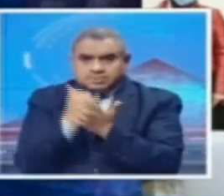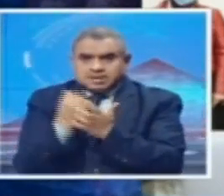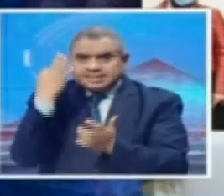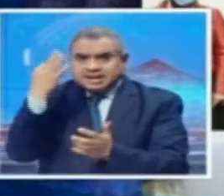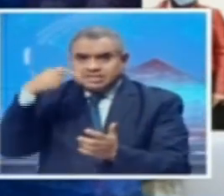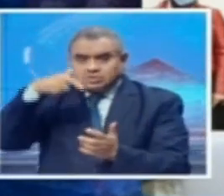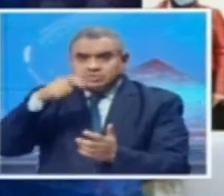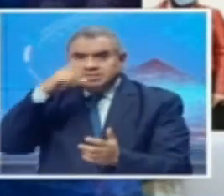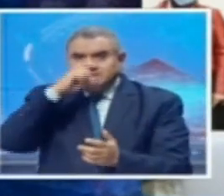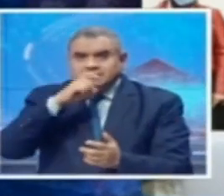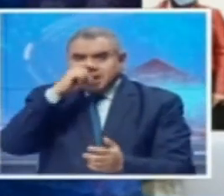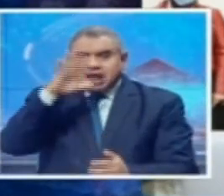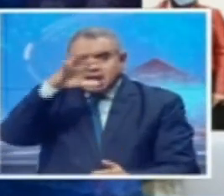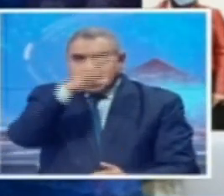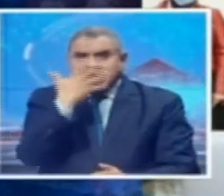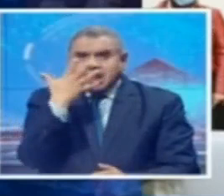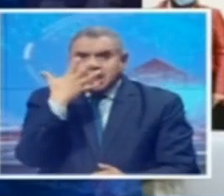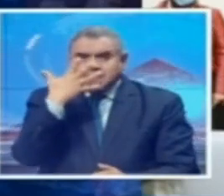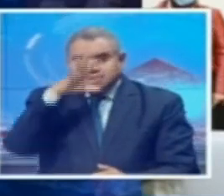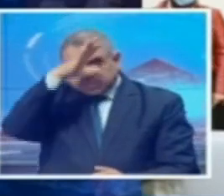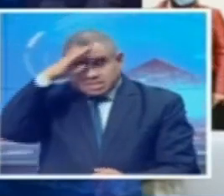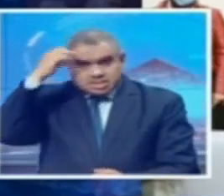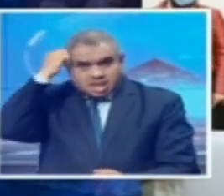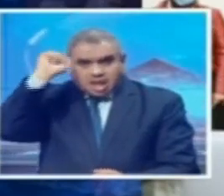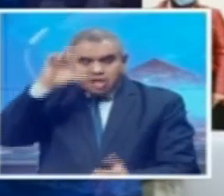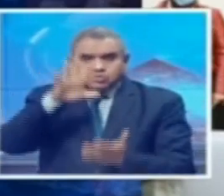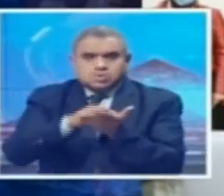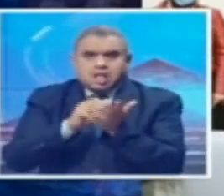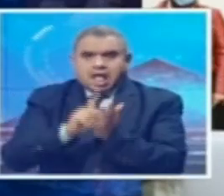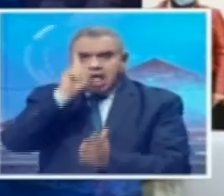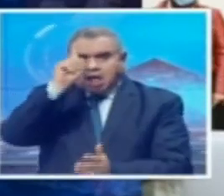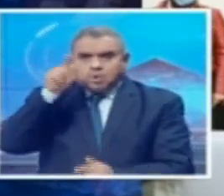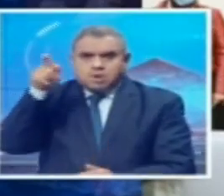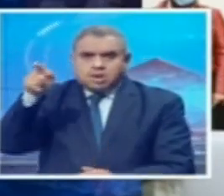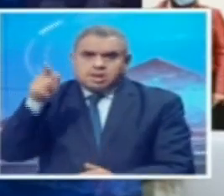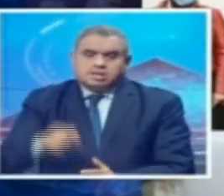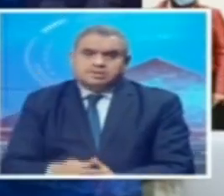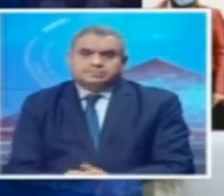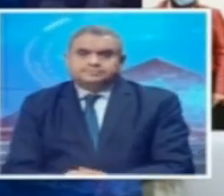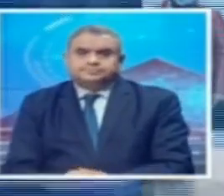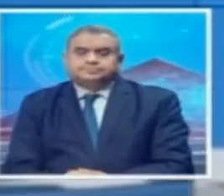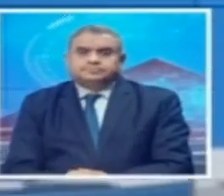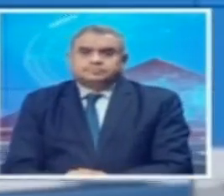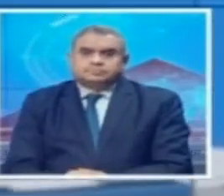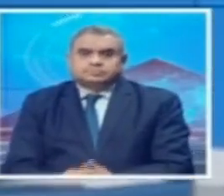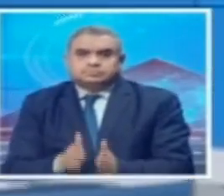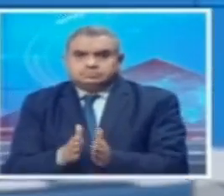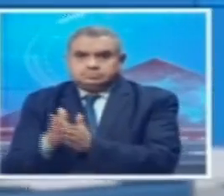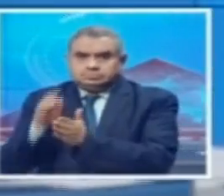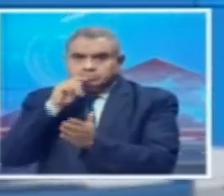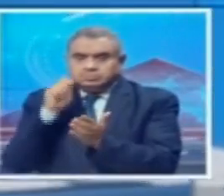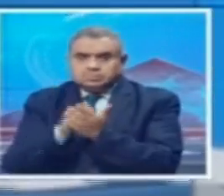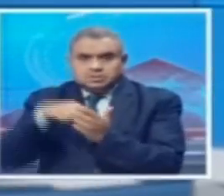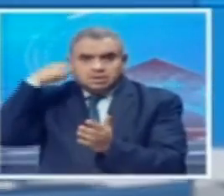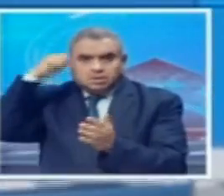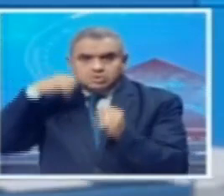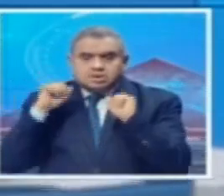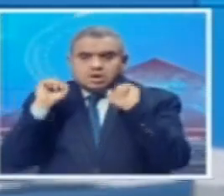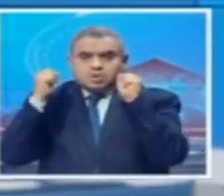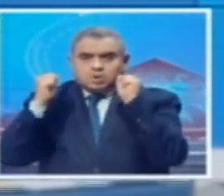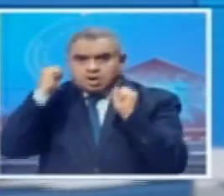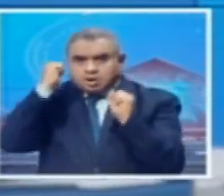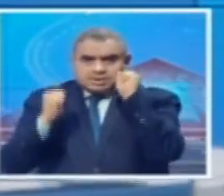63 قرية ب5 محافظات في الصعيد. أكد وزير الكهرباء